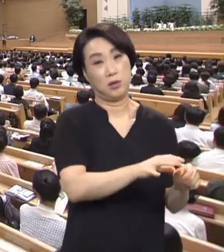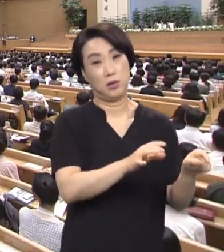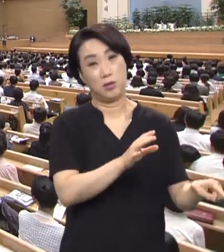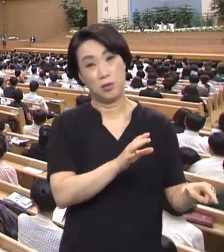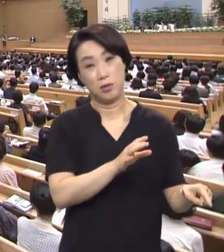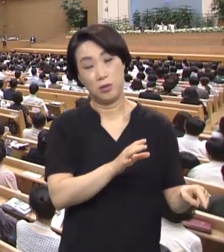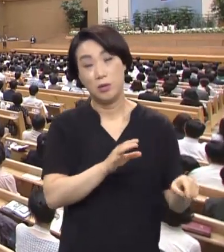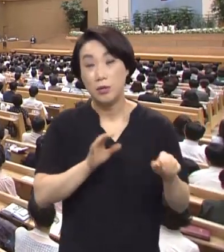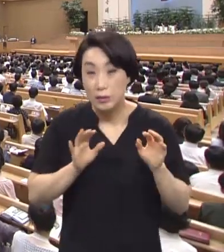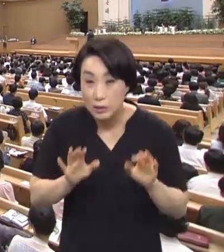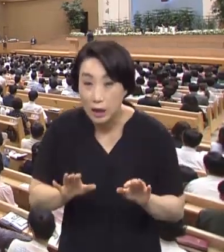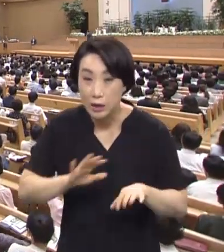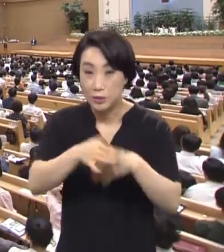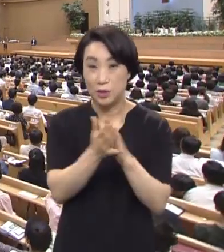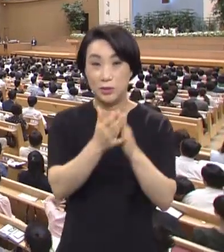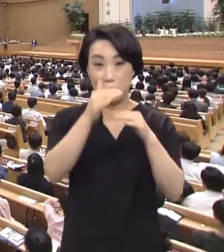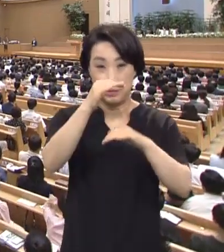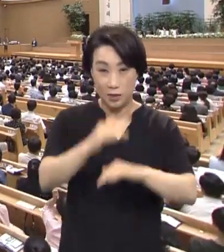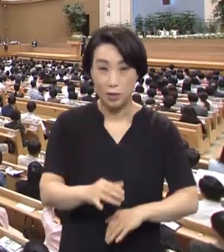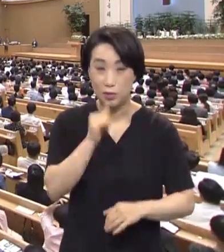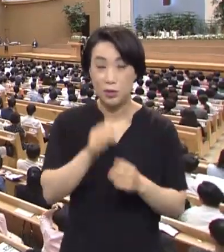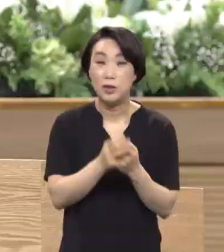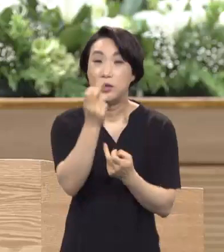그러니까 본문의 형제들아,